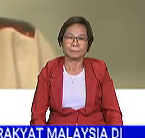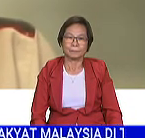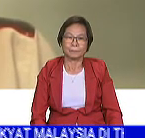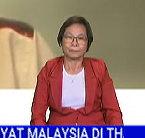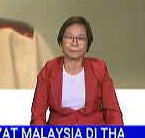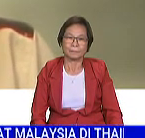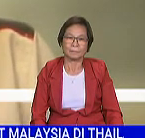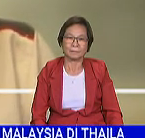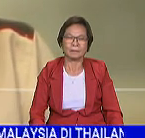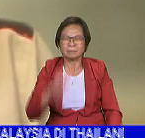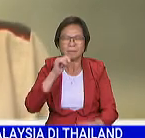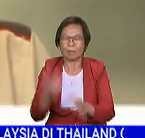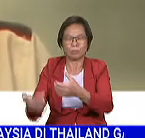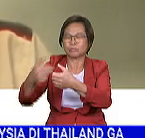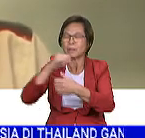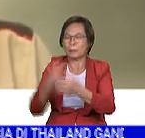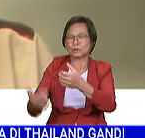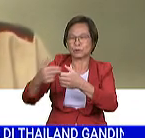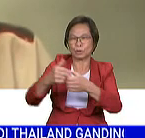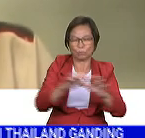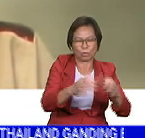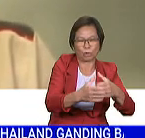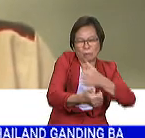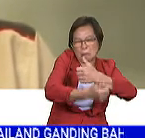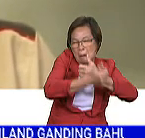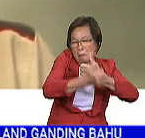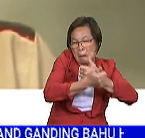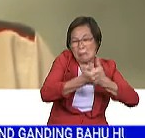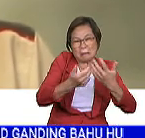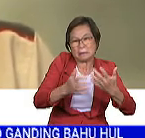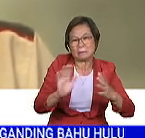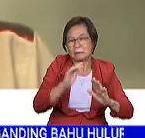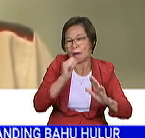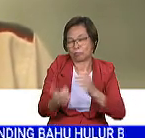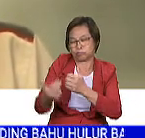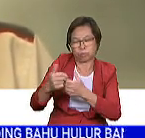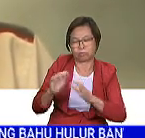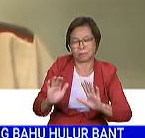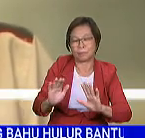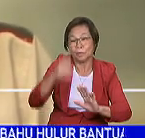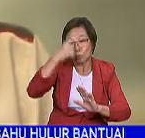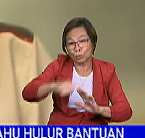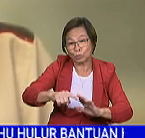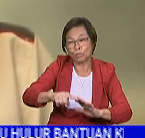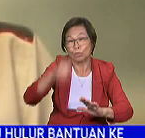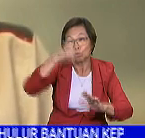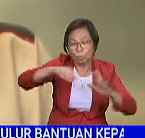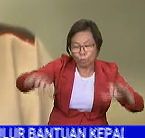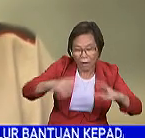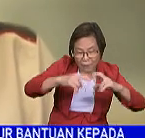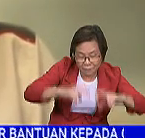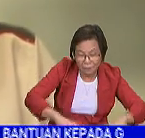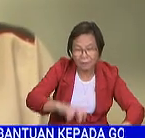Mereka tidak termasuk dalam golongan yang risiko tinggi. Dan oleh itu, untuk membuat satu kajian